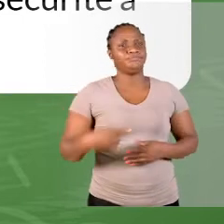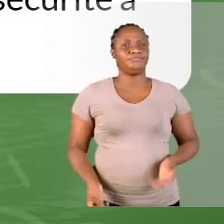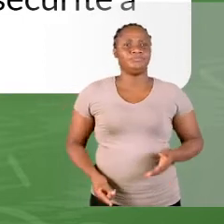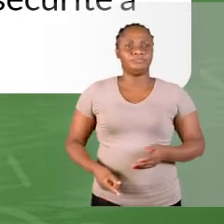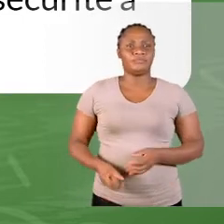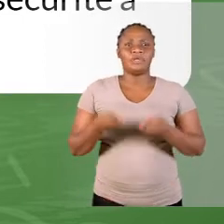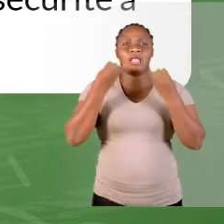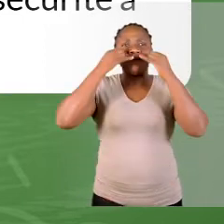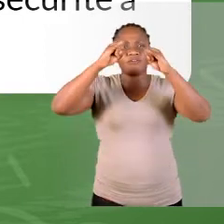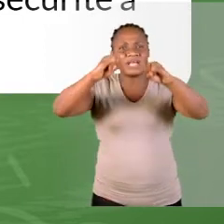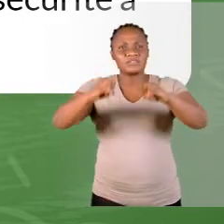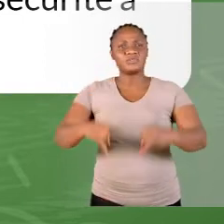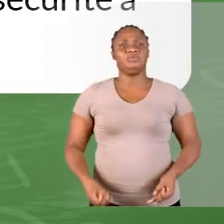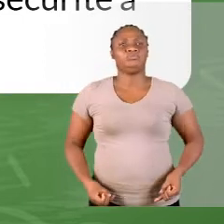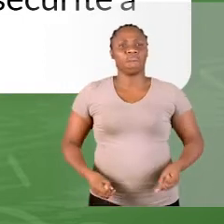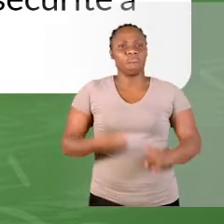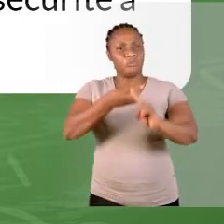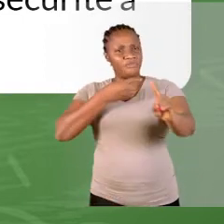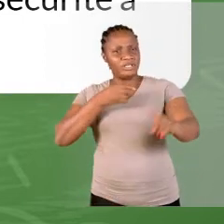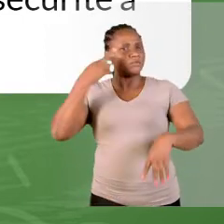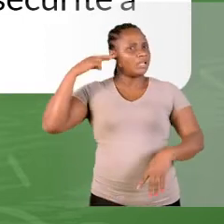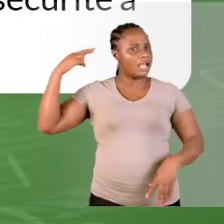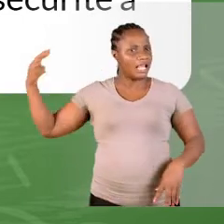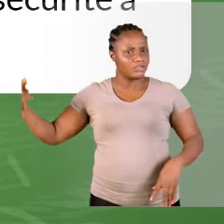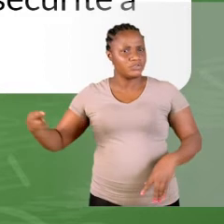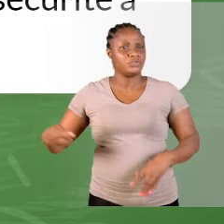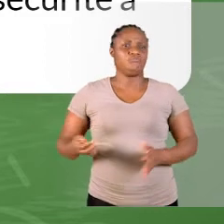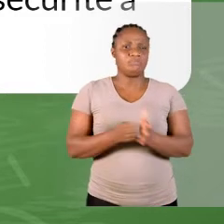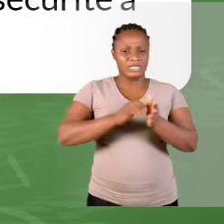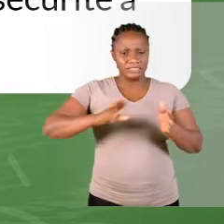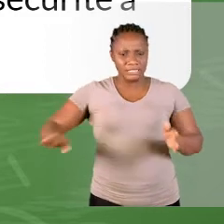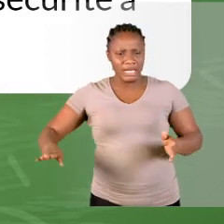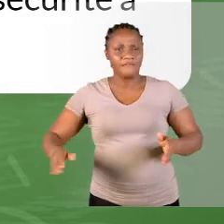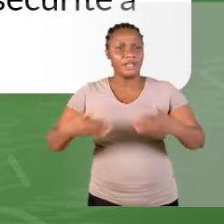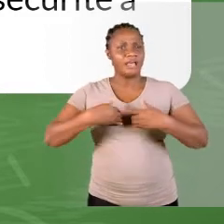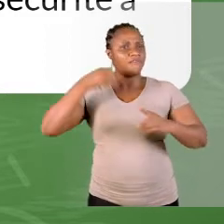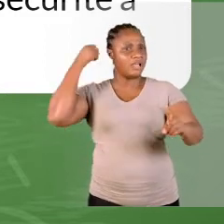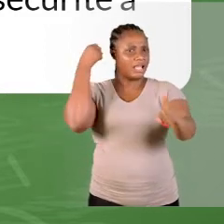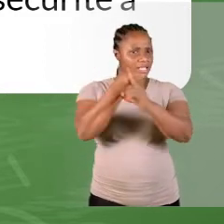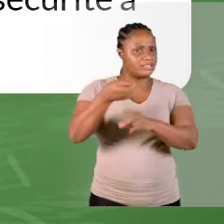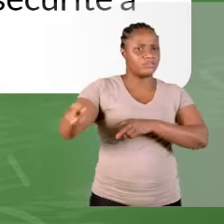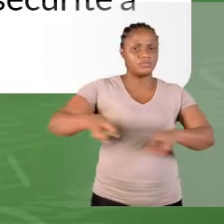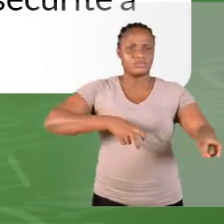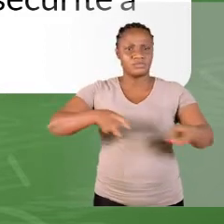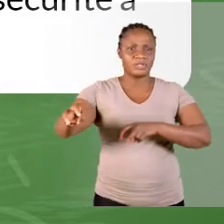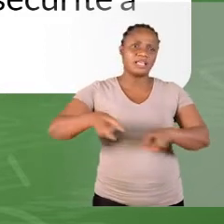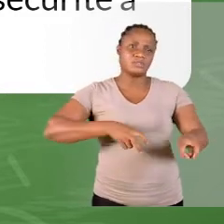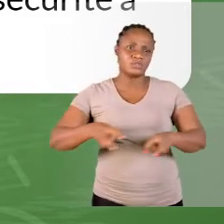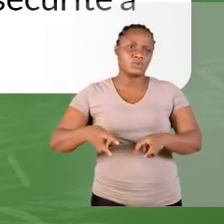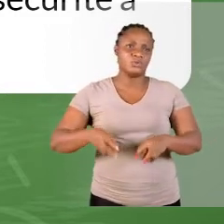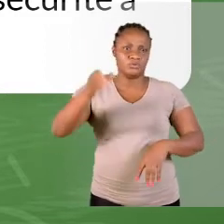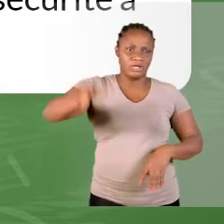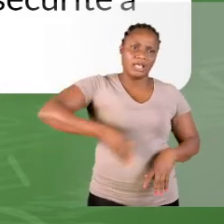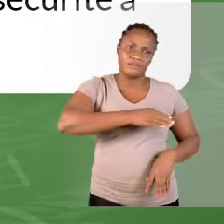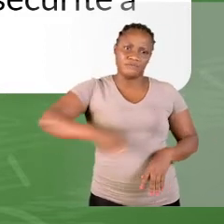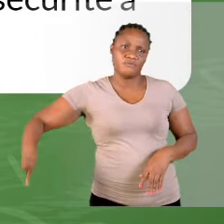s'agit d'une information donnée par la radio selon laquelle des élèves sont fréquemment victimes d'accidents de circulation à